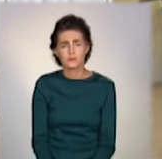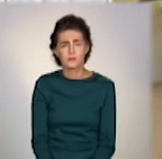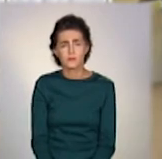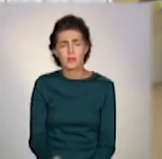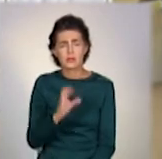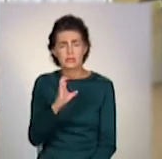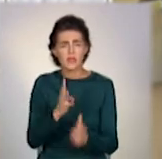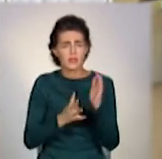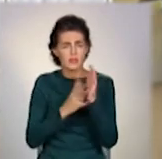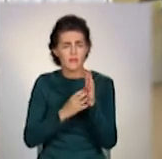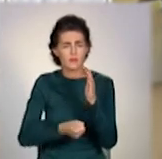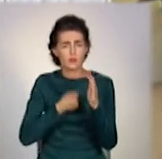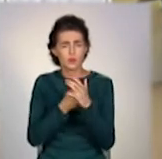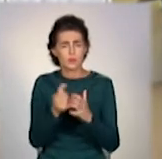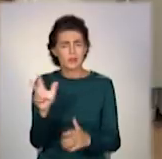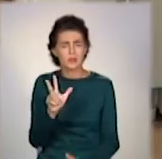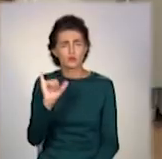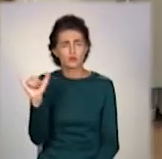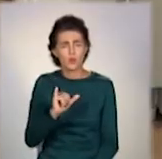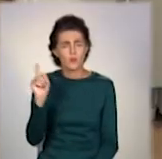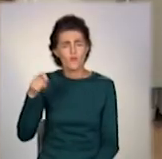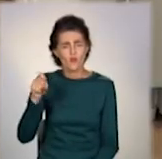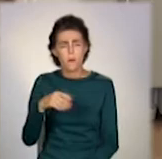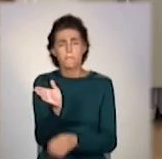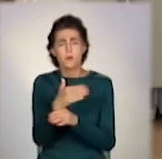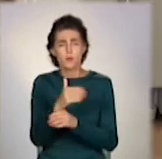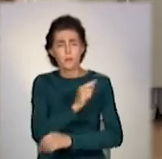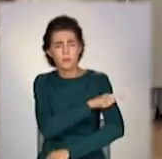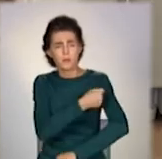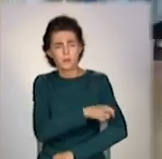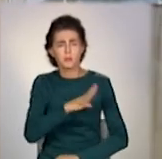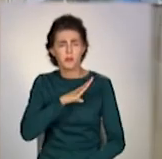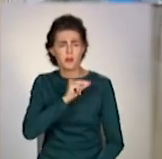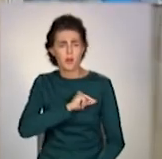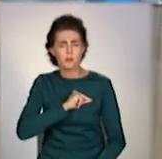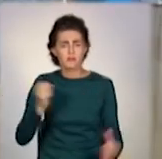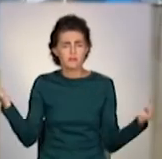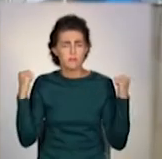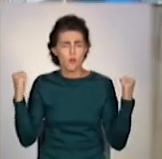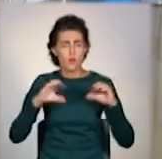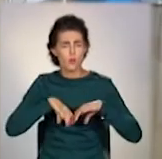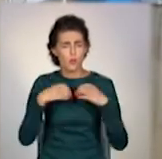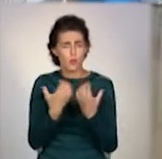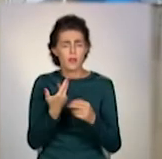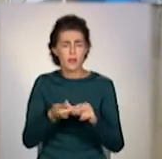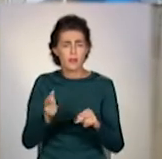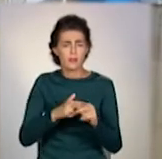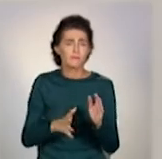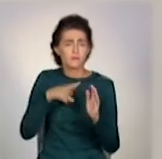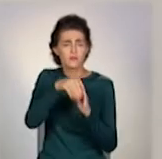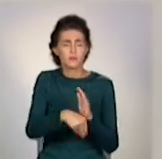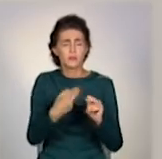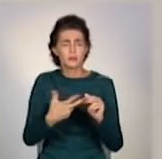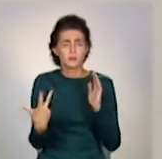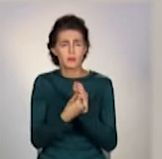З 9 до 15 у суботу та неділю маріупольські медики працювали в спортивному комплексі. Прийти на вакцинацію можна було